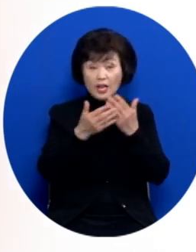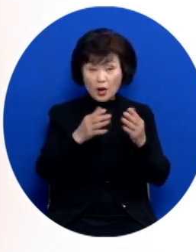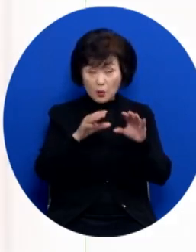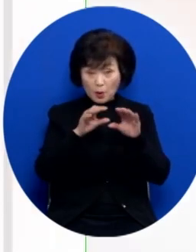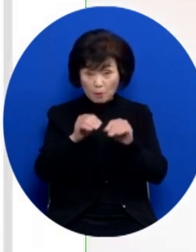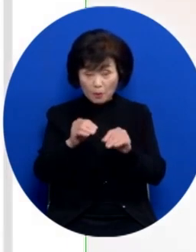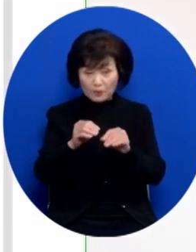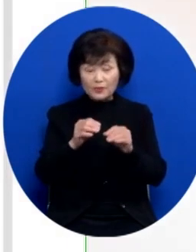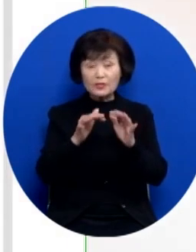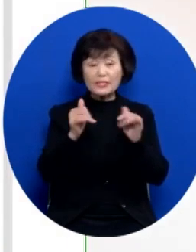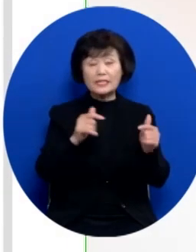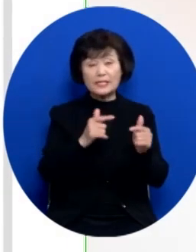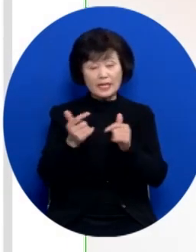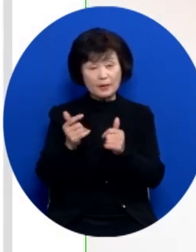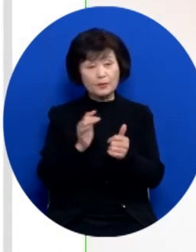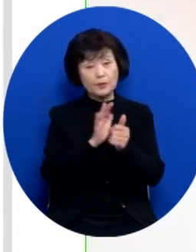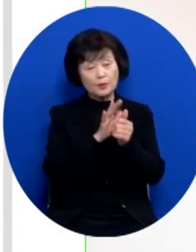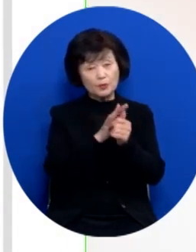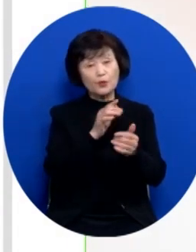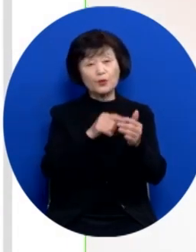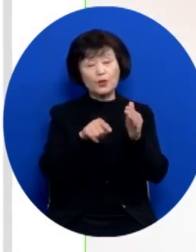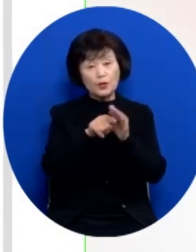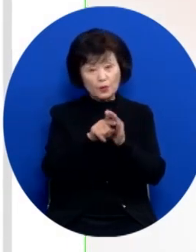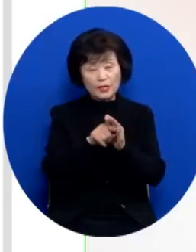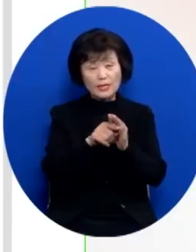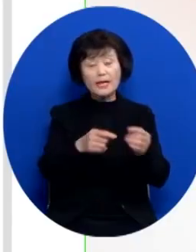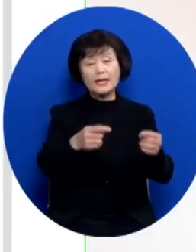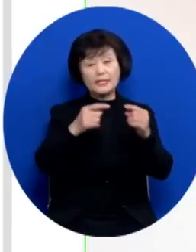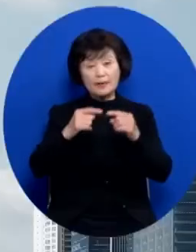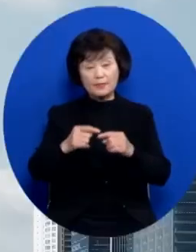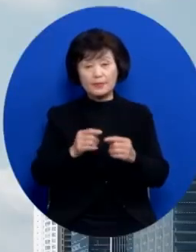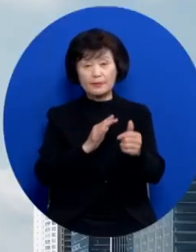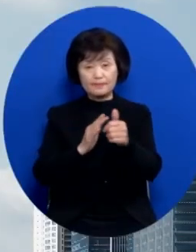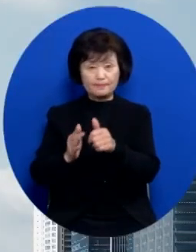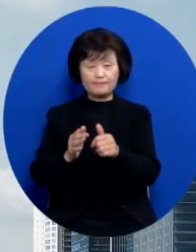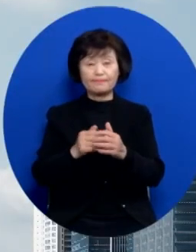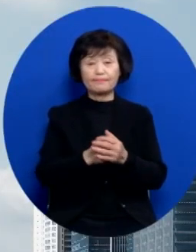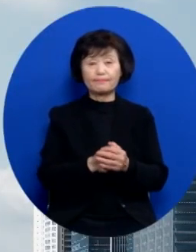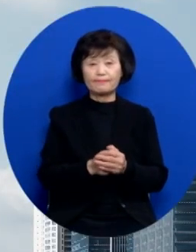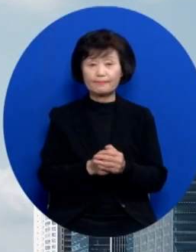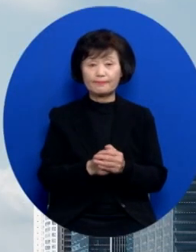복귀를 응원하는 기업들의 적극적인 참여를 바란다고 전했습니다.